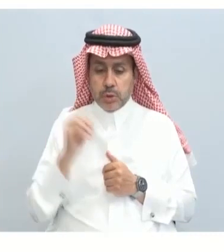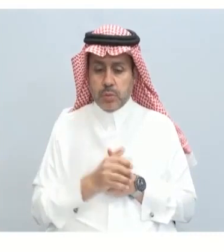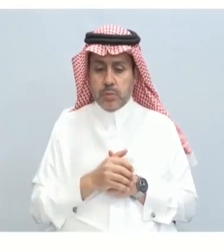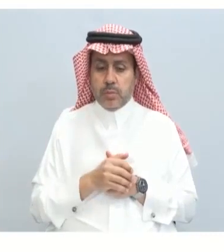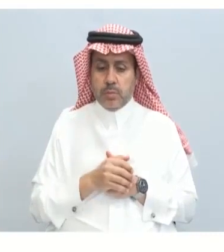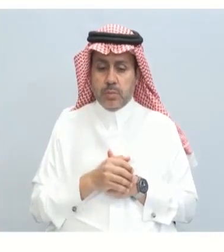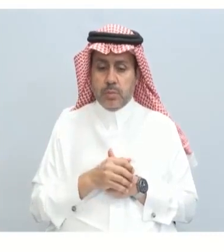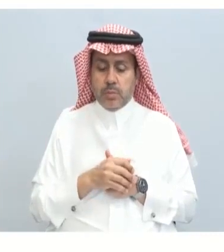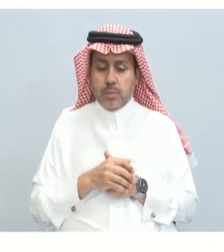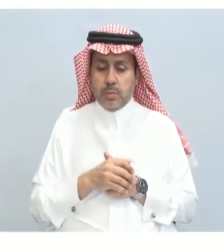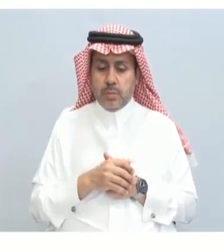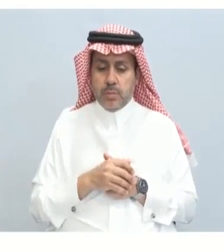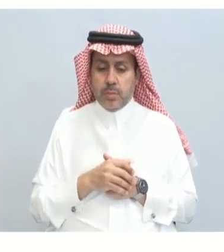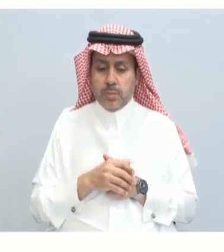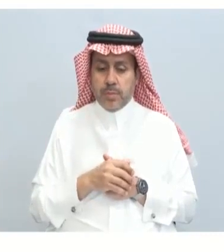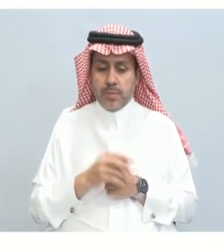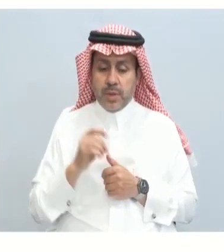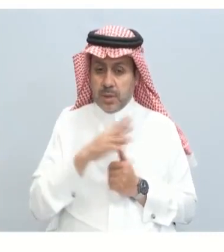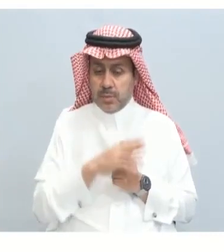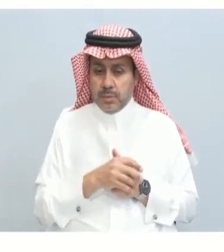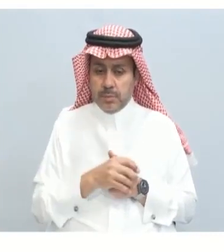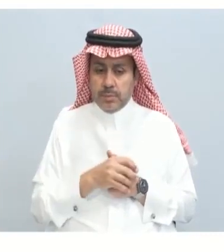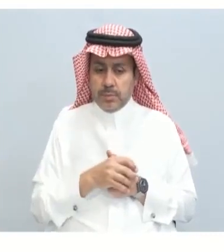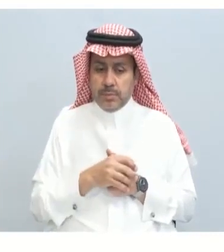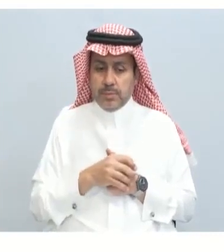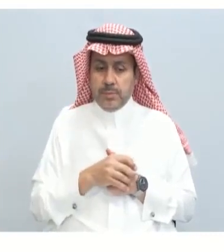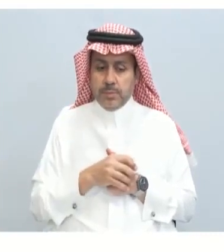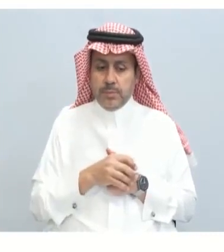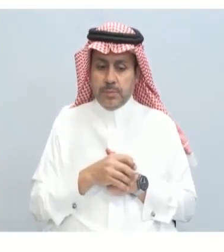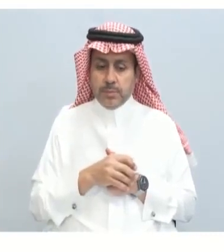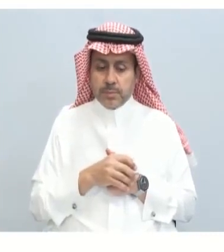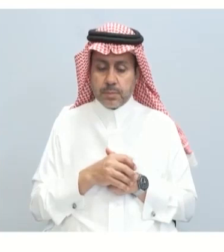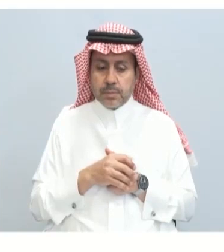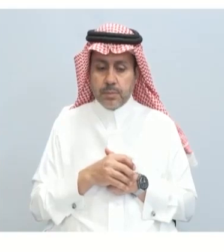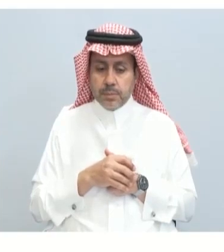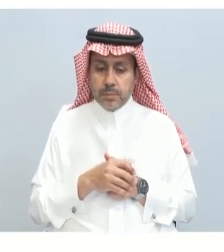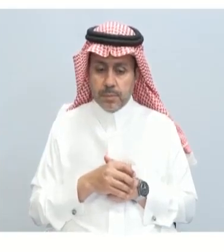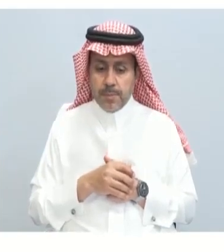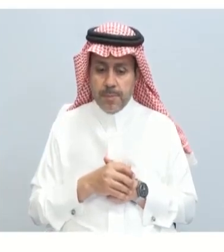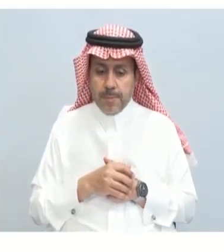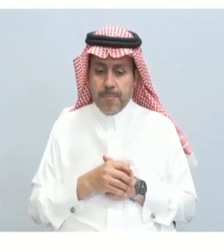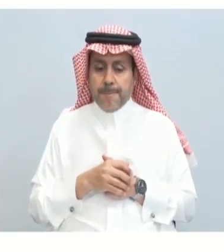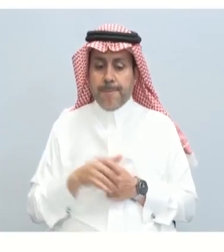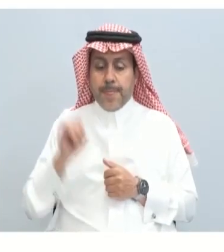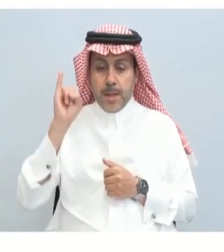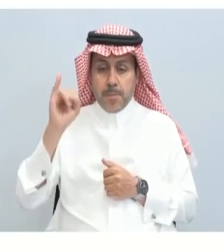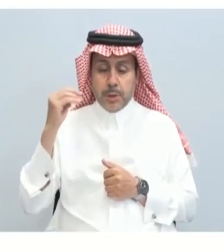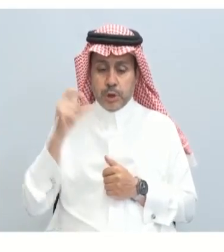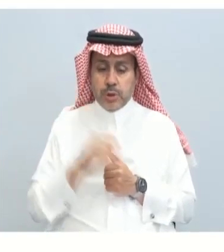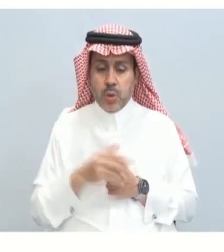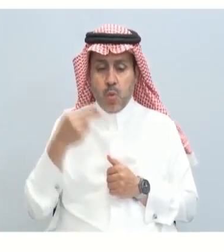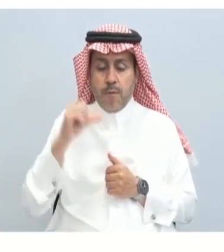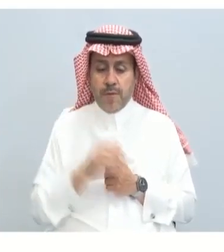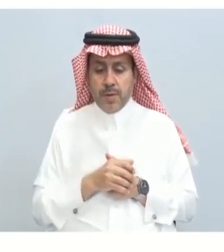عوفي اذا عوفيت والكرم وزال عنك الى اعدائك السقموا الاستعاره في قولنا هنا المجد عوفي